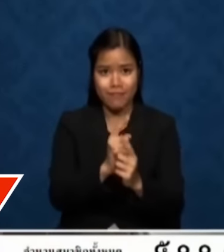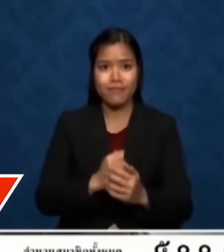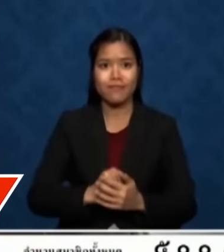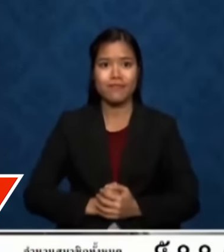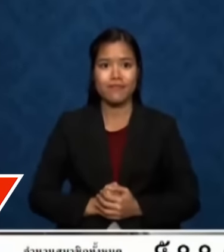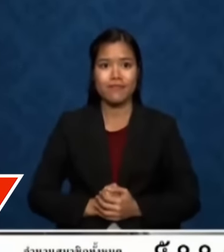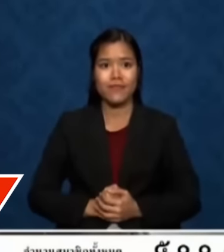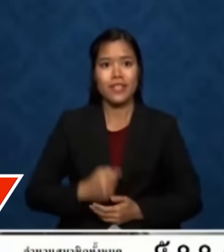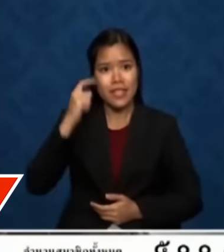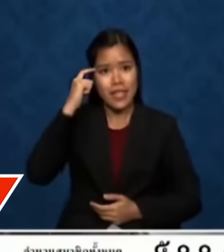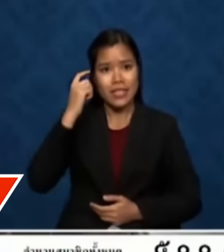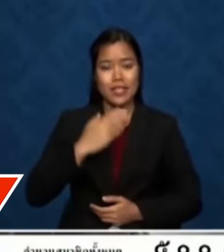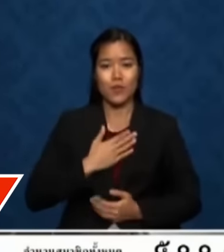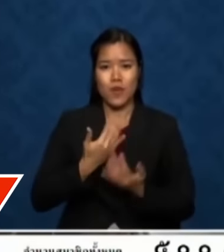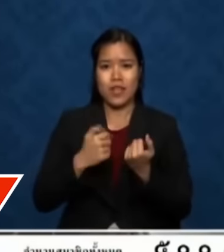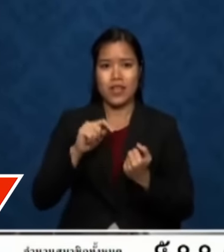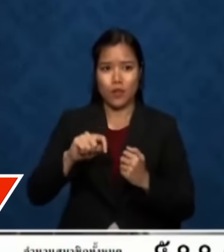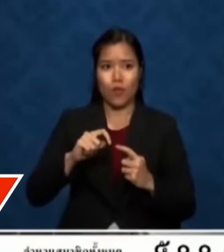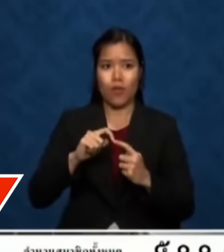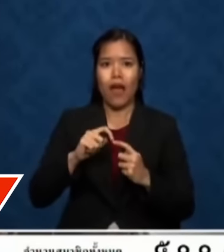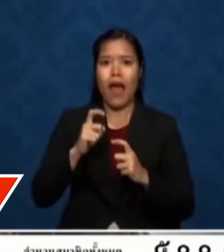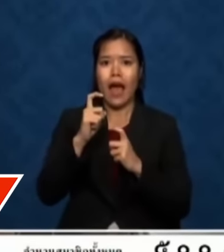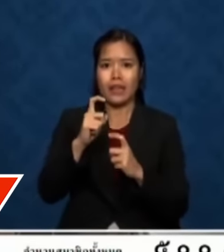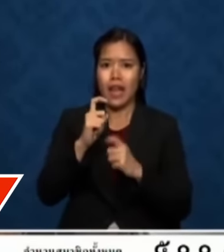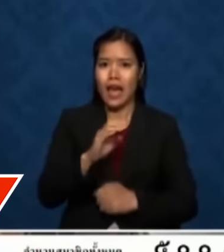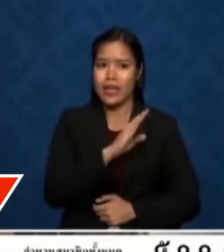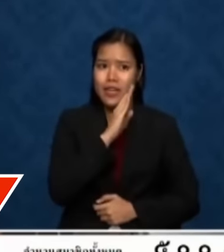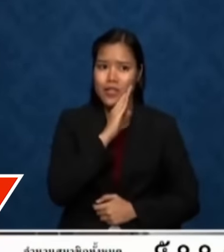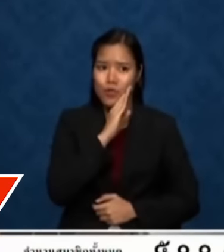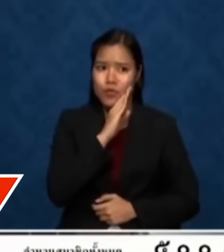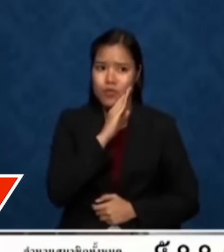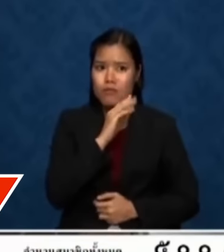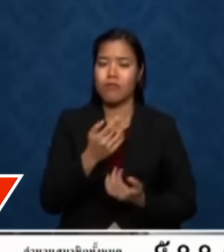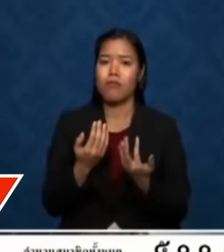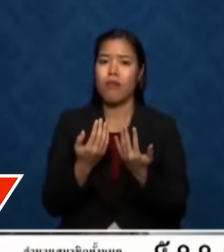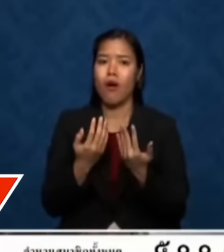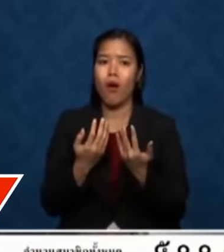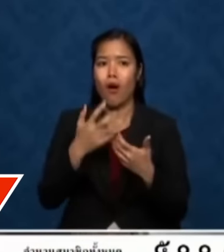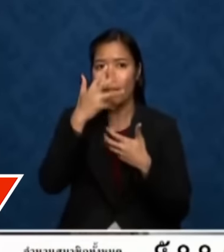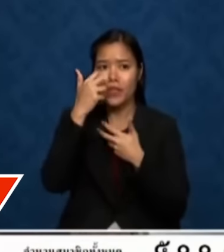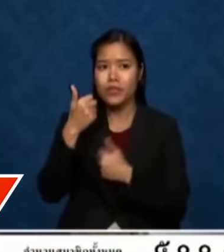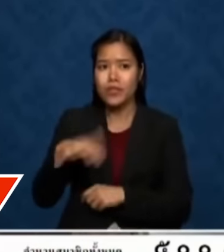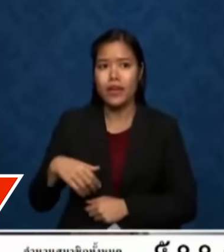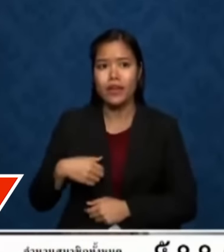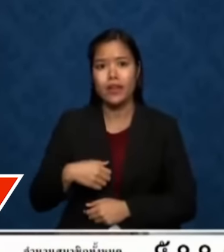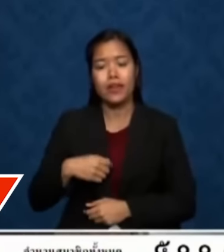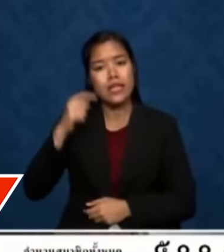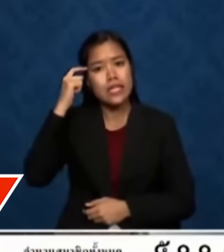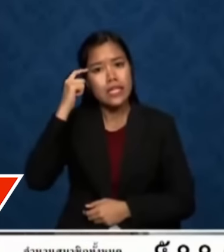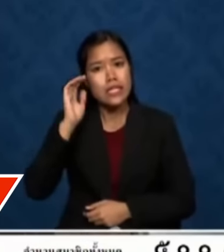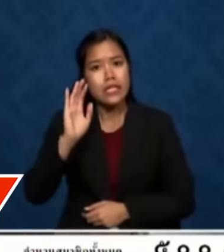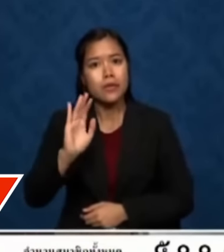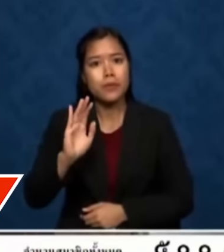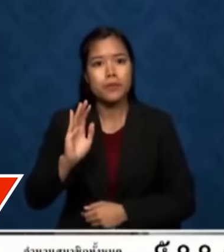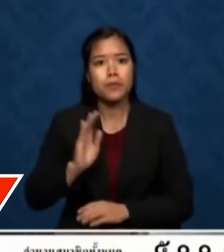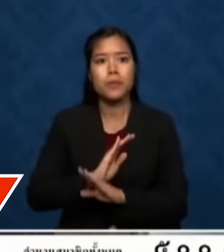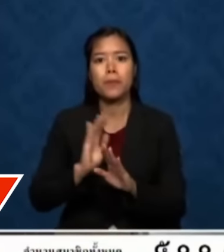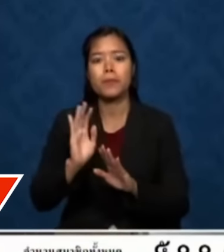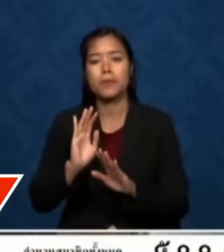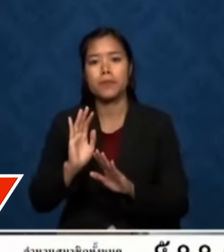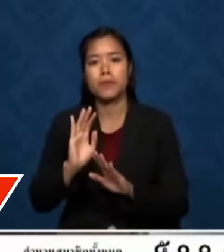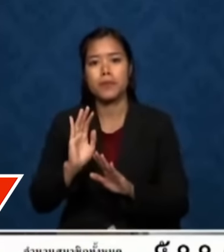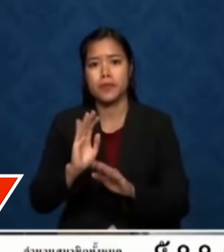คิดว่านี่คือสัญญาณอันตรายค่ะหากปล่อยให้มีบรรยากาศแบบนี้แต่ท่านไม่ต้องรีบปฏิเสธนะคะไม่ต้องรีบปฏิเสธด้วย